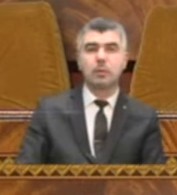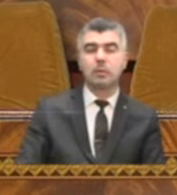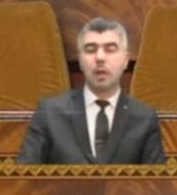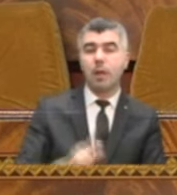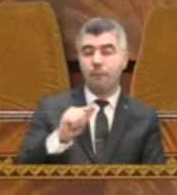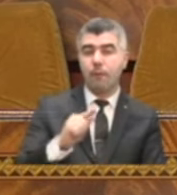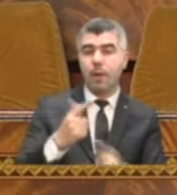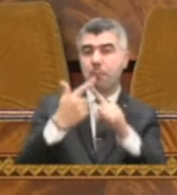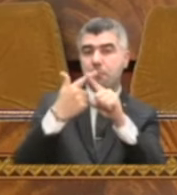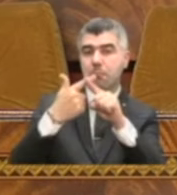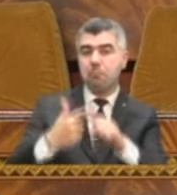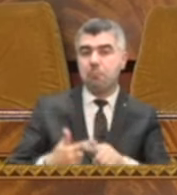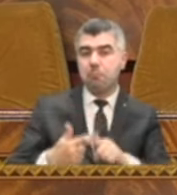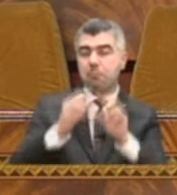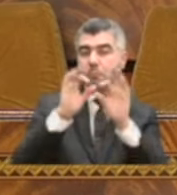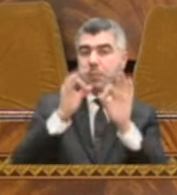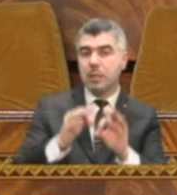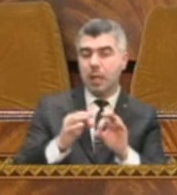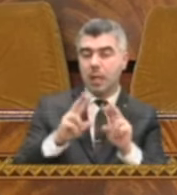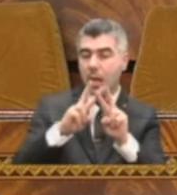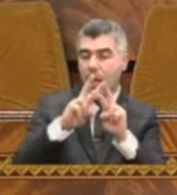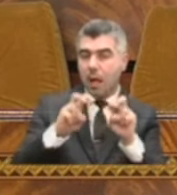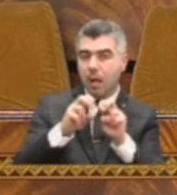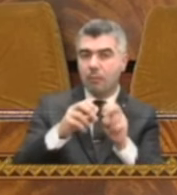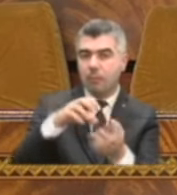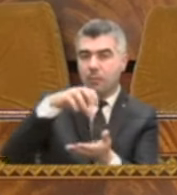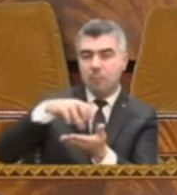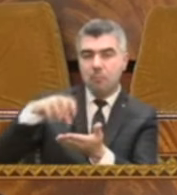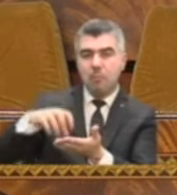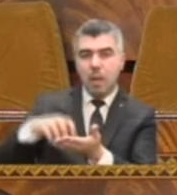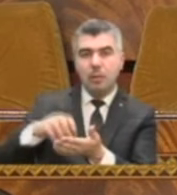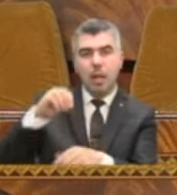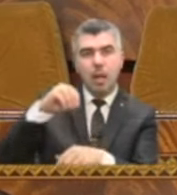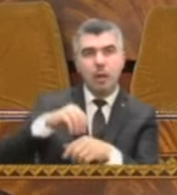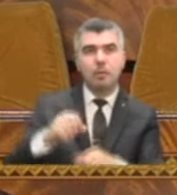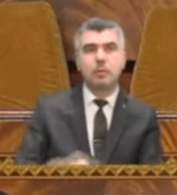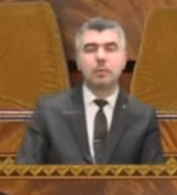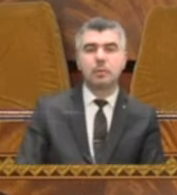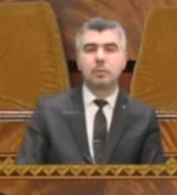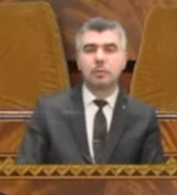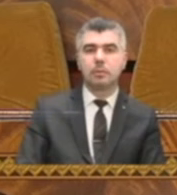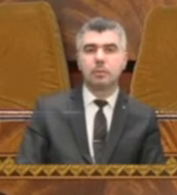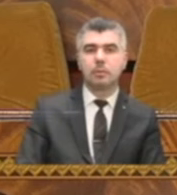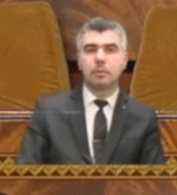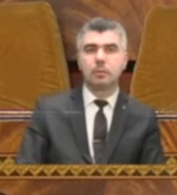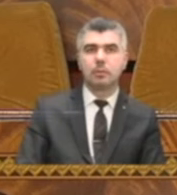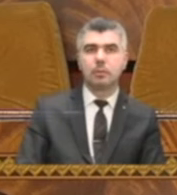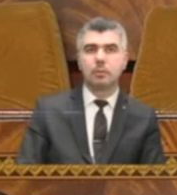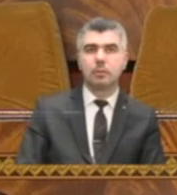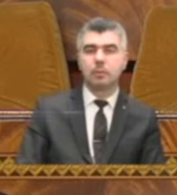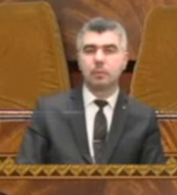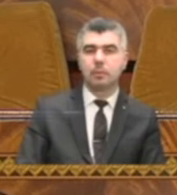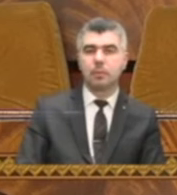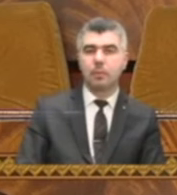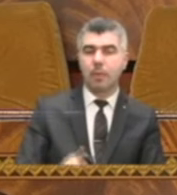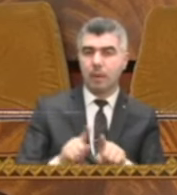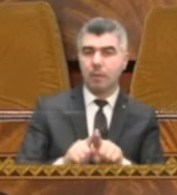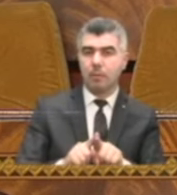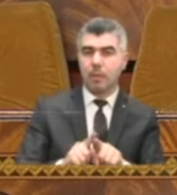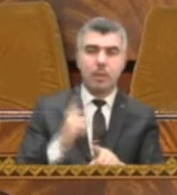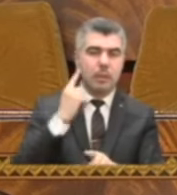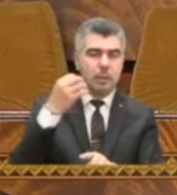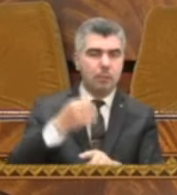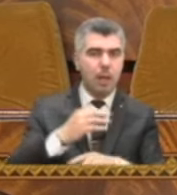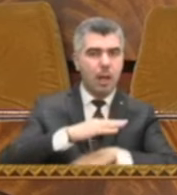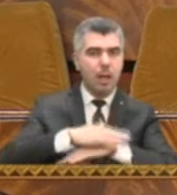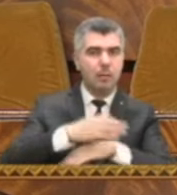الرفع من ميزانية البحث والتنقيب عن الغاز في مناطق أخرى من المملكة. السادة النواب الله يجازيكم بخير، السيدة الوزيرة خلونا الله